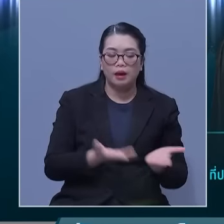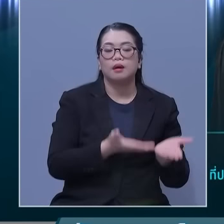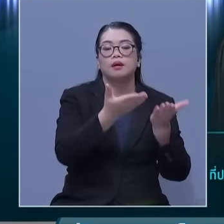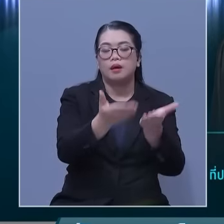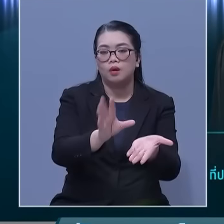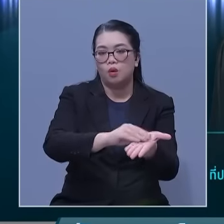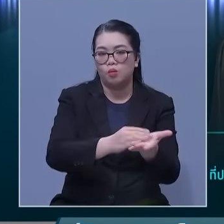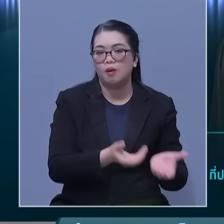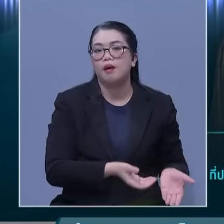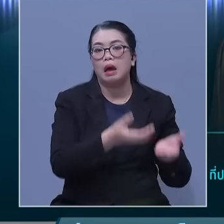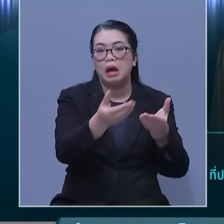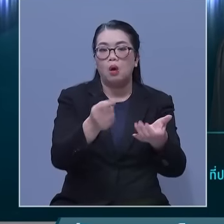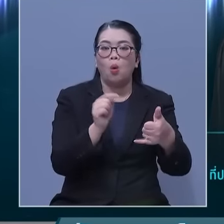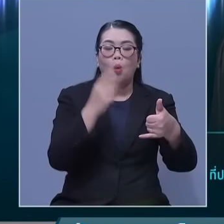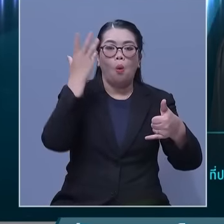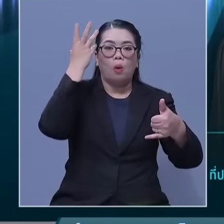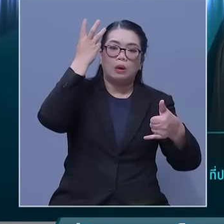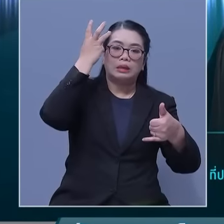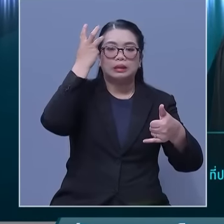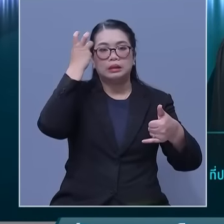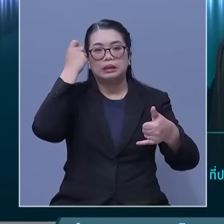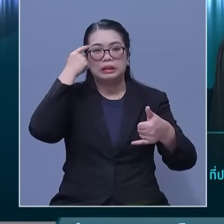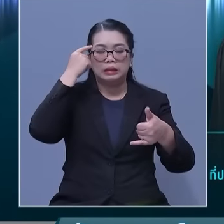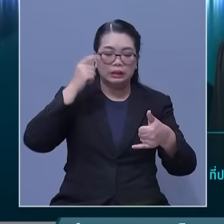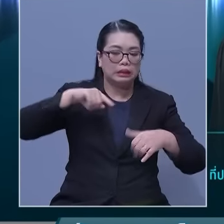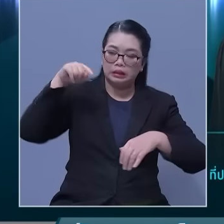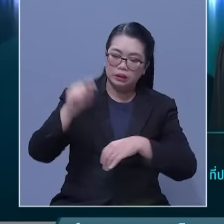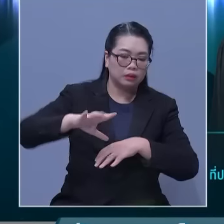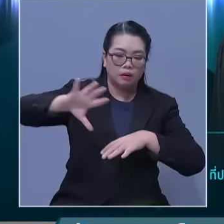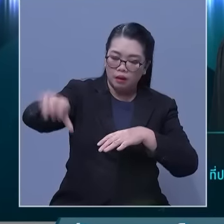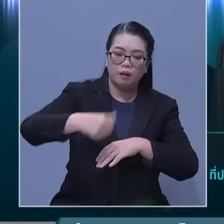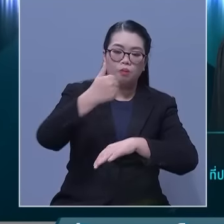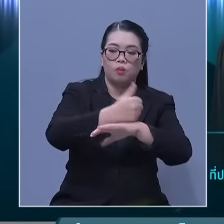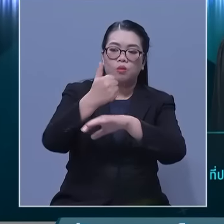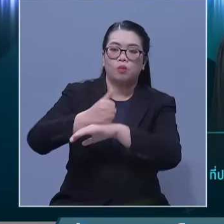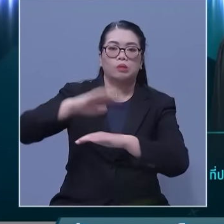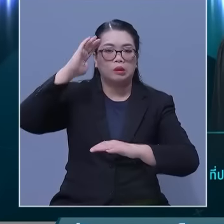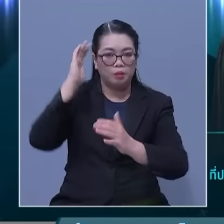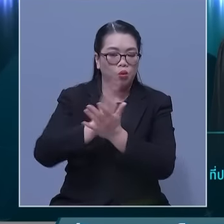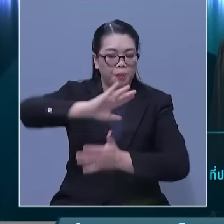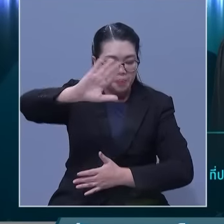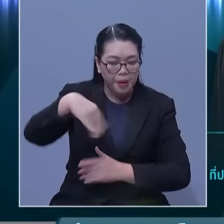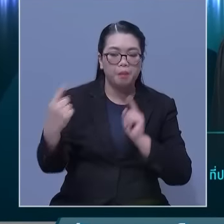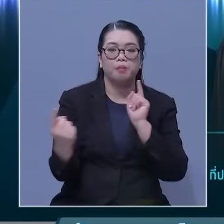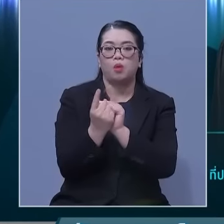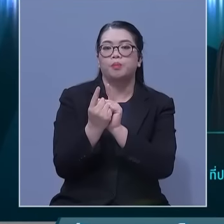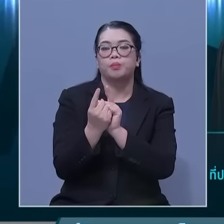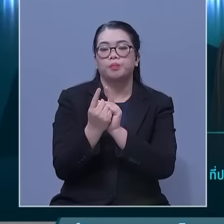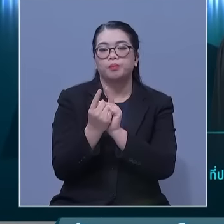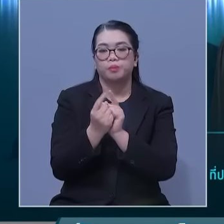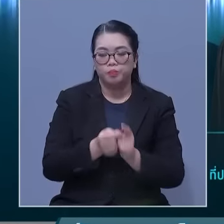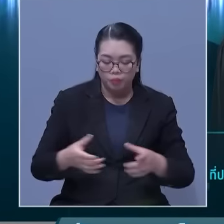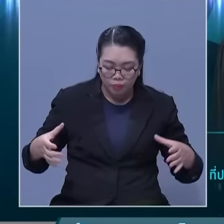ท่านเรียกผู้แทนผู้บัญชาการตำรวจอินโดนีเซียมาพบทันทีที่โรง